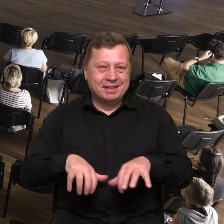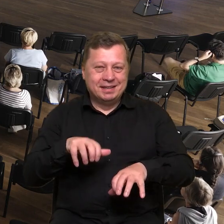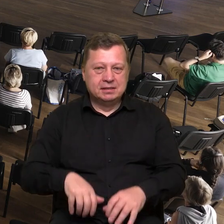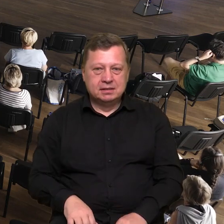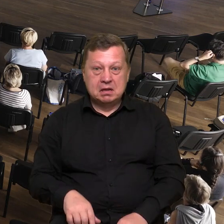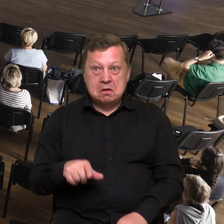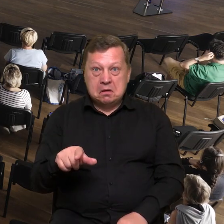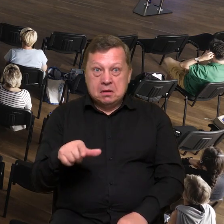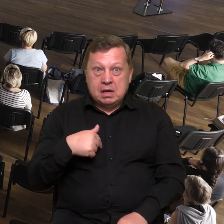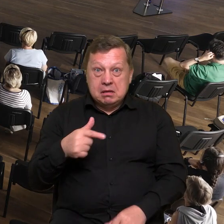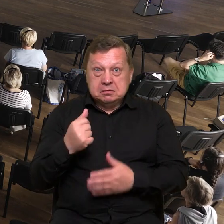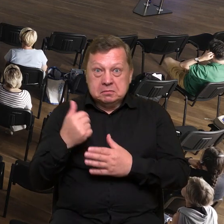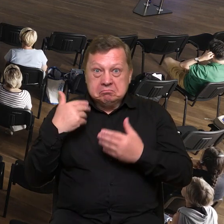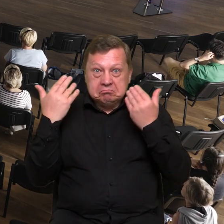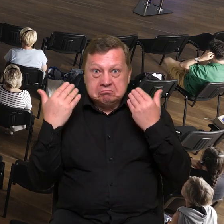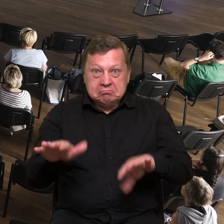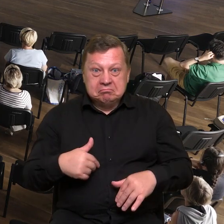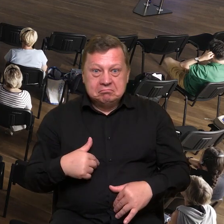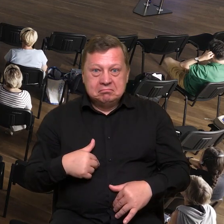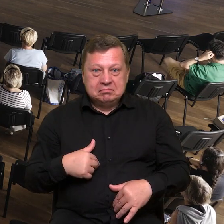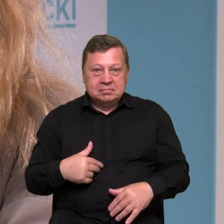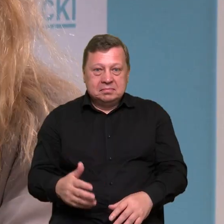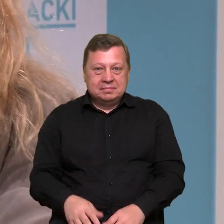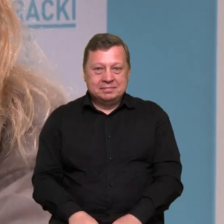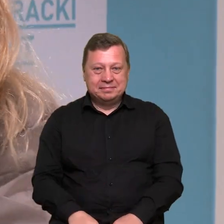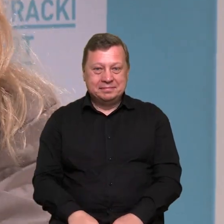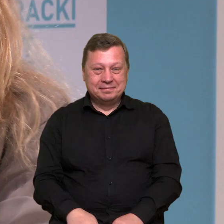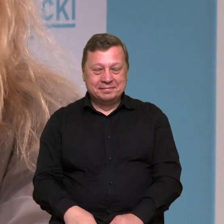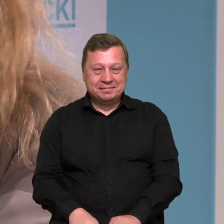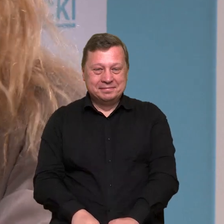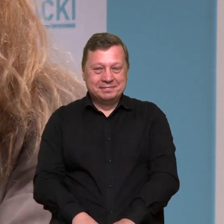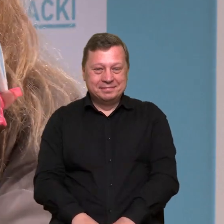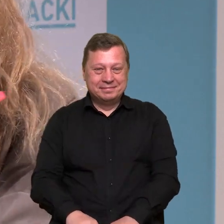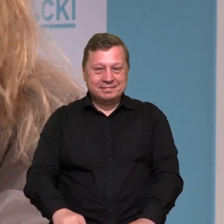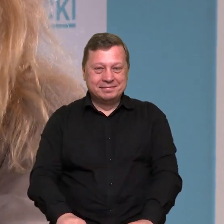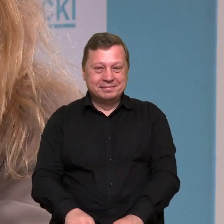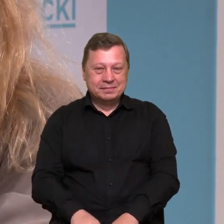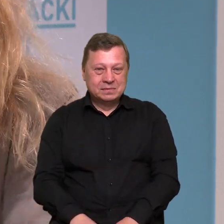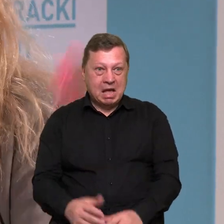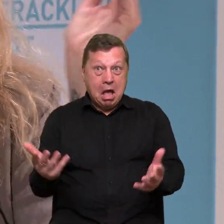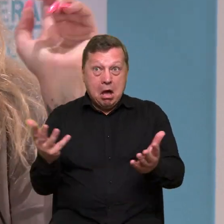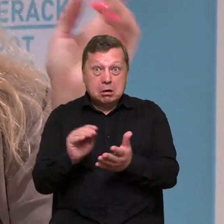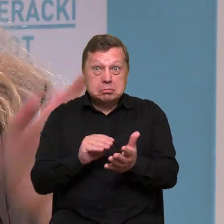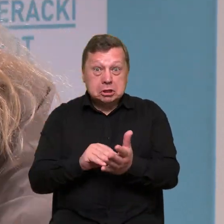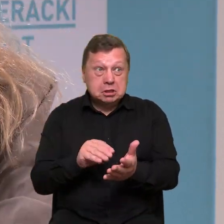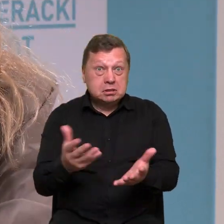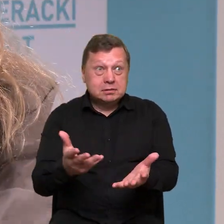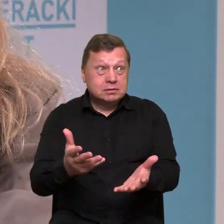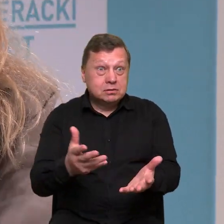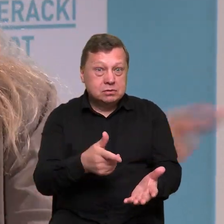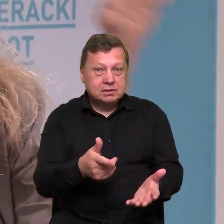Nie znam tej historii. Okay. Toll, wo steht das? Gdzie to jest napisane?